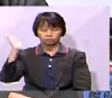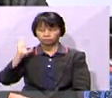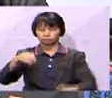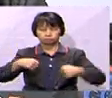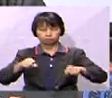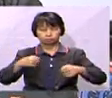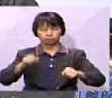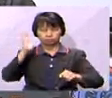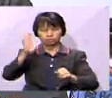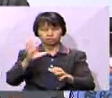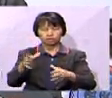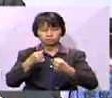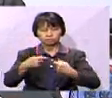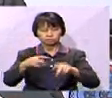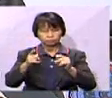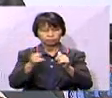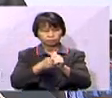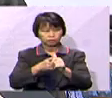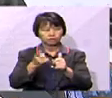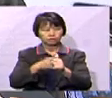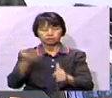akan mengambil inisiatif. Pertamanya,